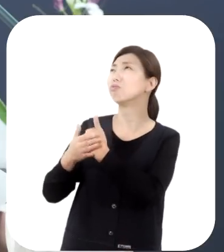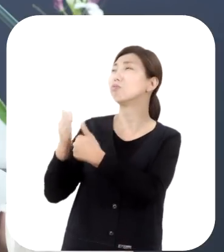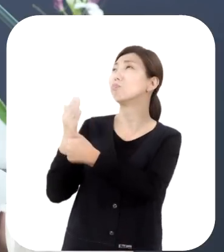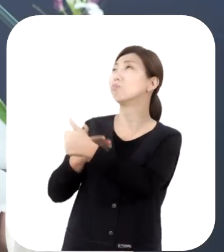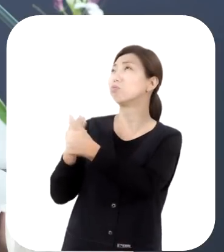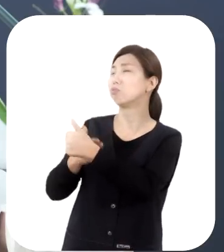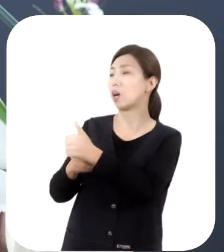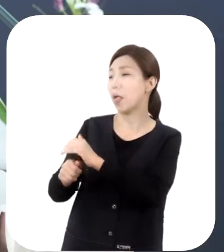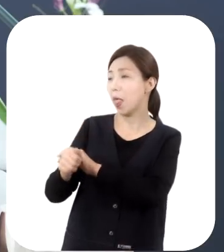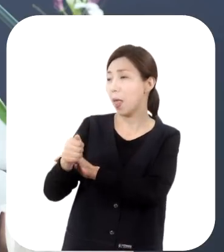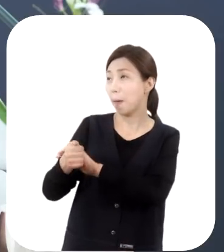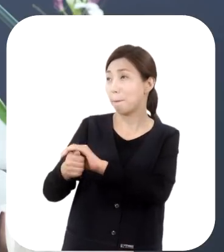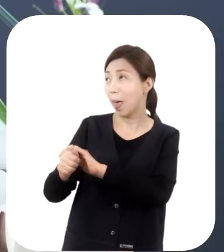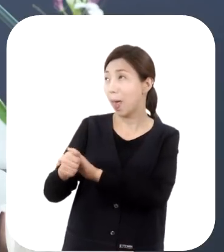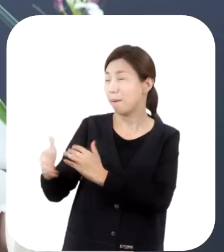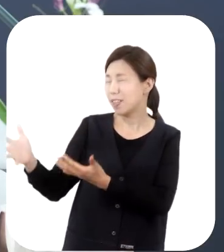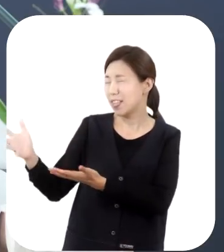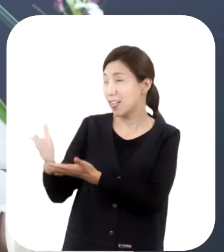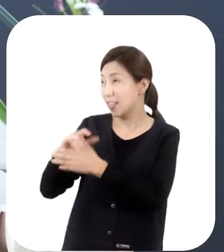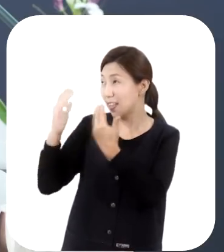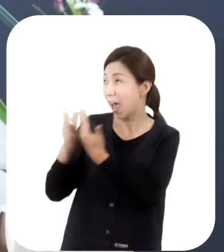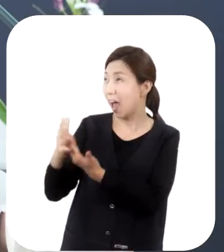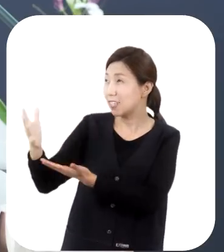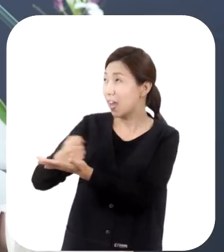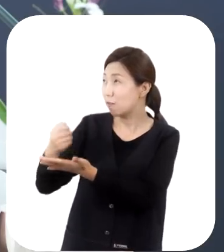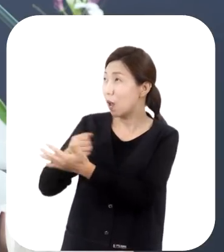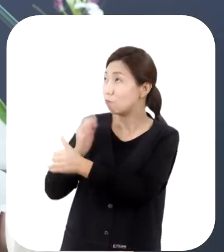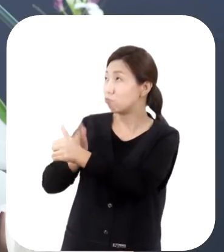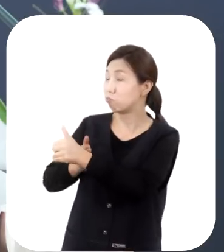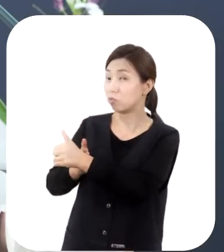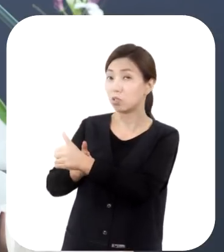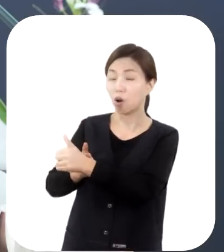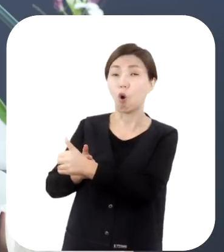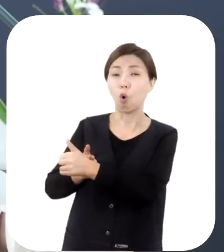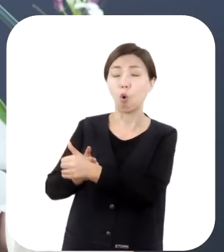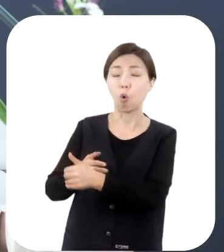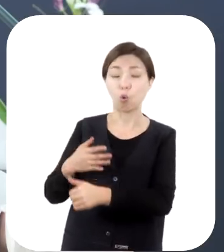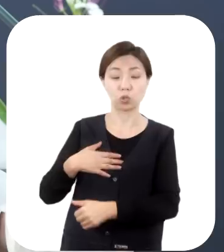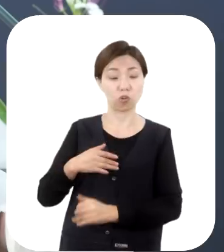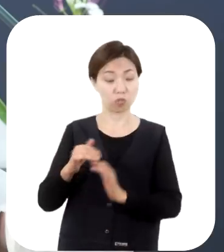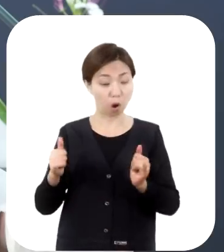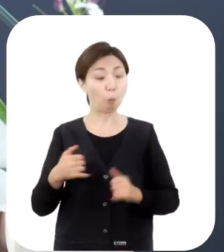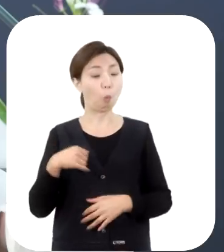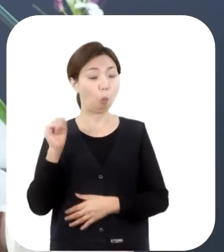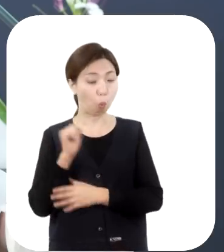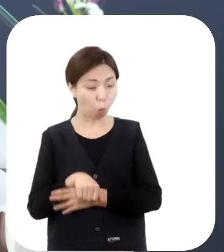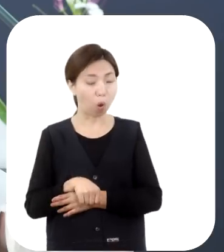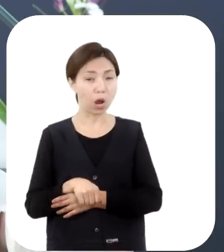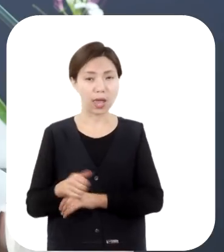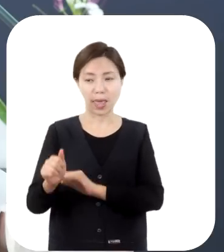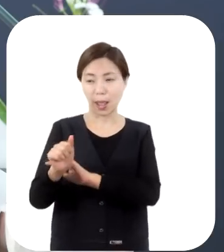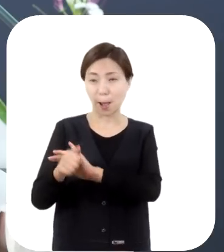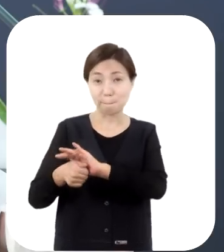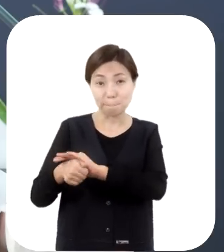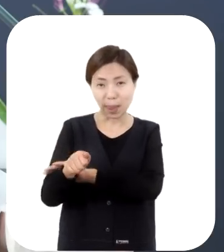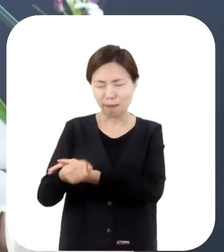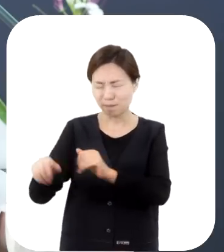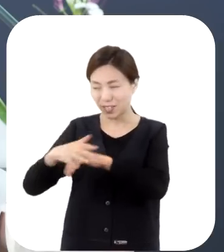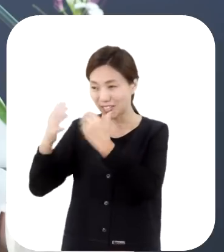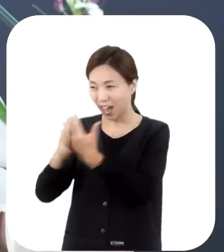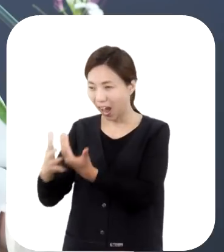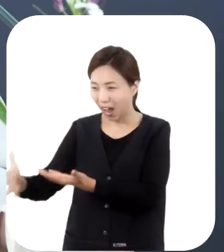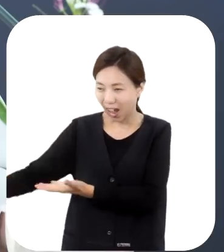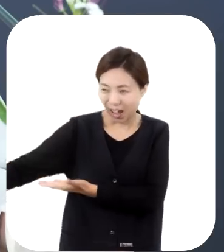해서 도와달라고 해서 뱀을 다 잡아버려라. 그래서 개구리의 소원이 들어졌다고 할